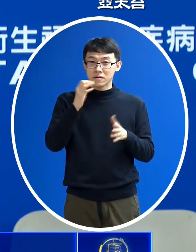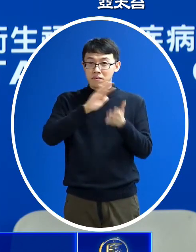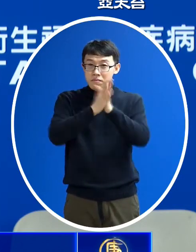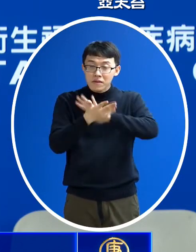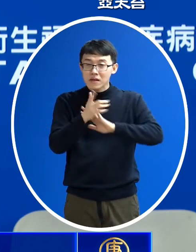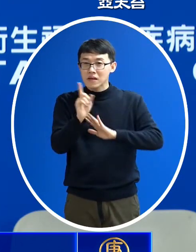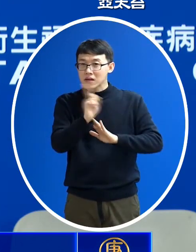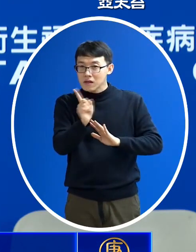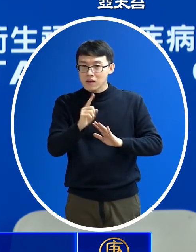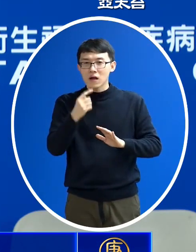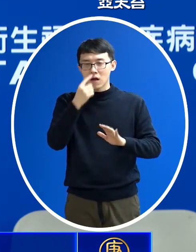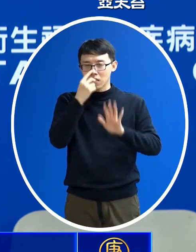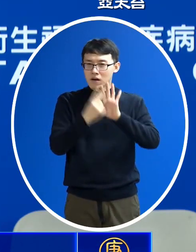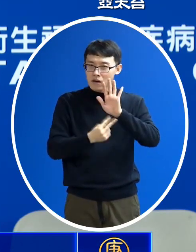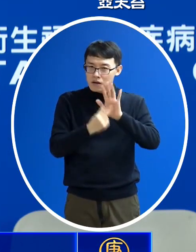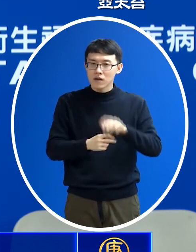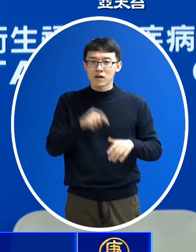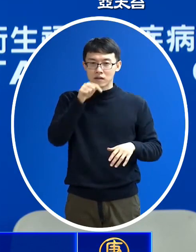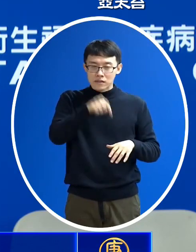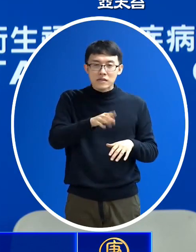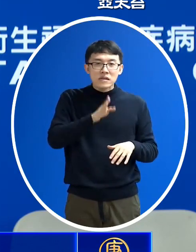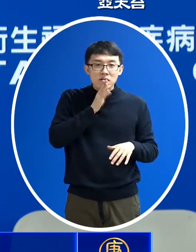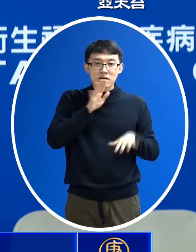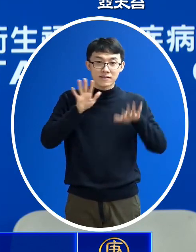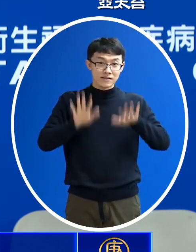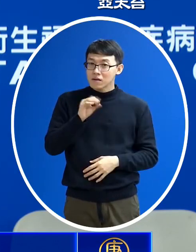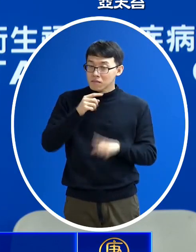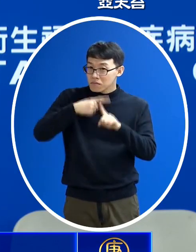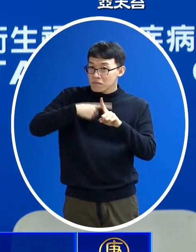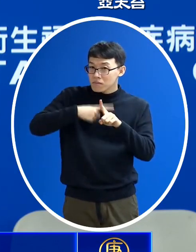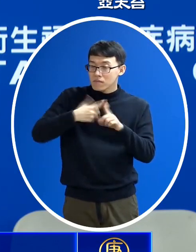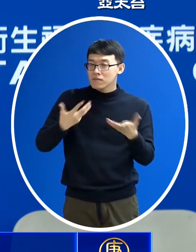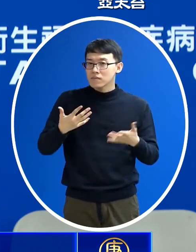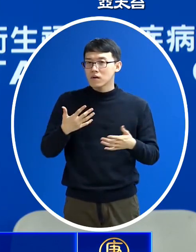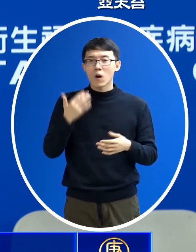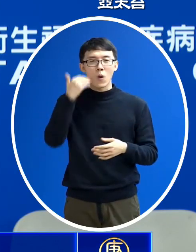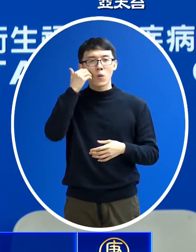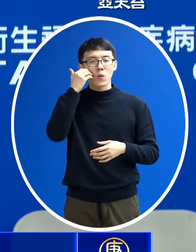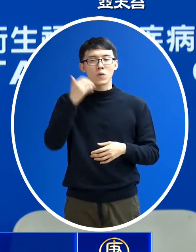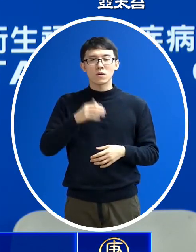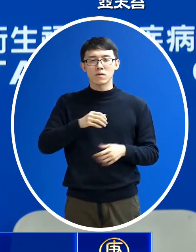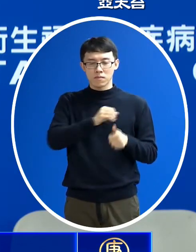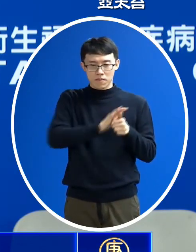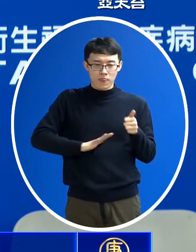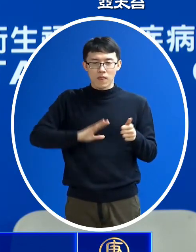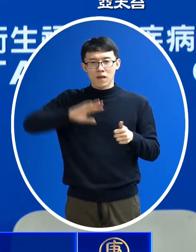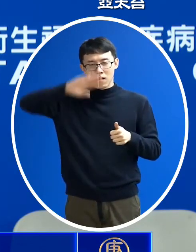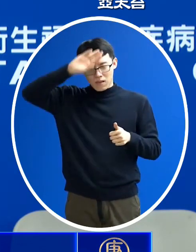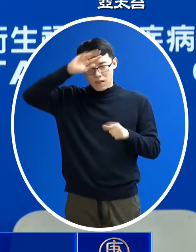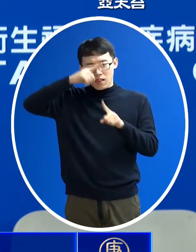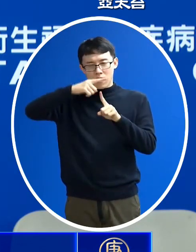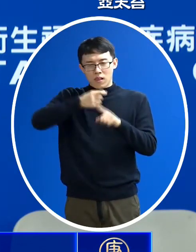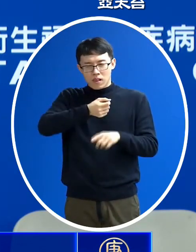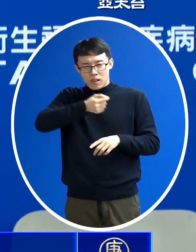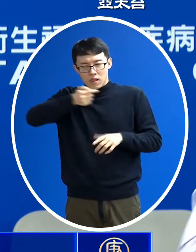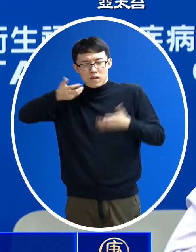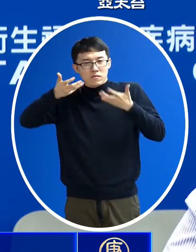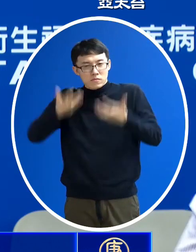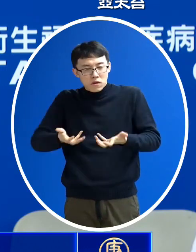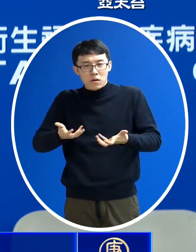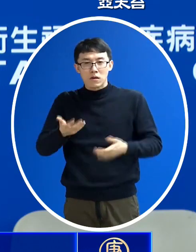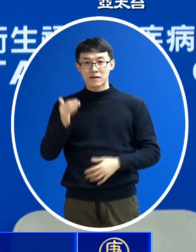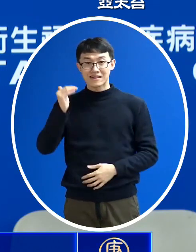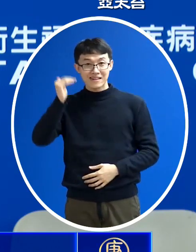要跟大家再强调，是未知的，就是我们还不知道的。假设它的致重症或者致死的这个比例